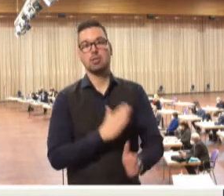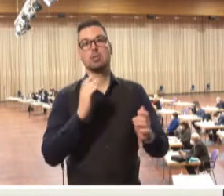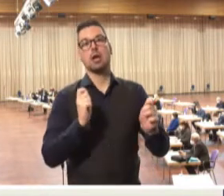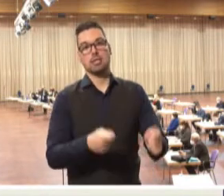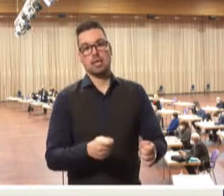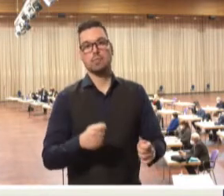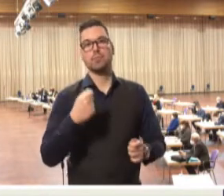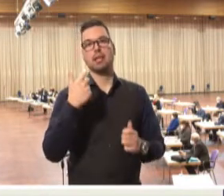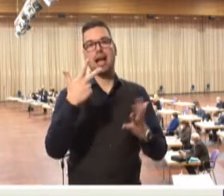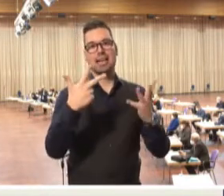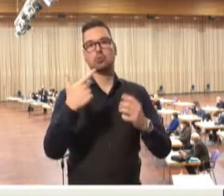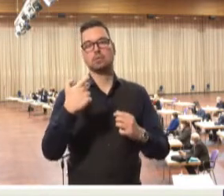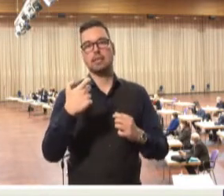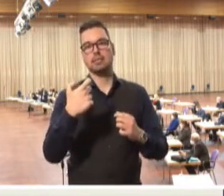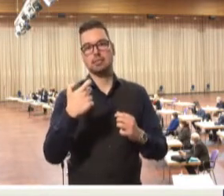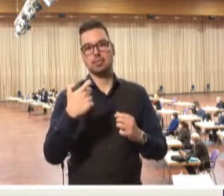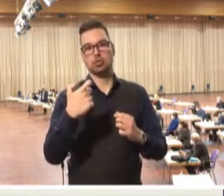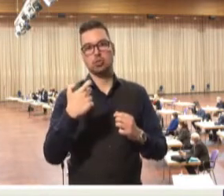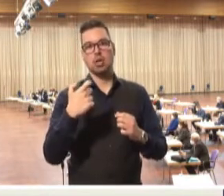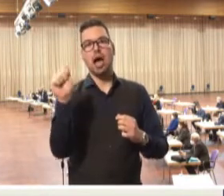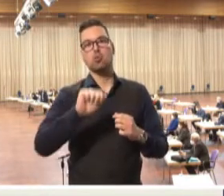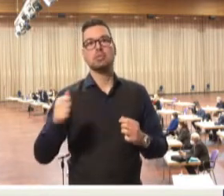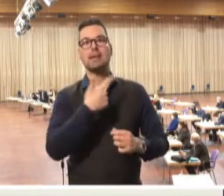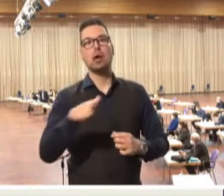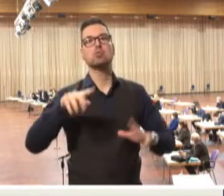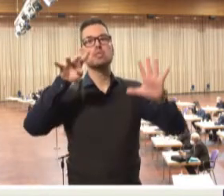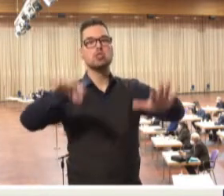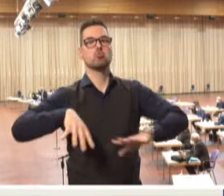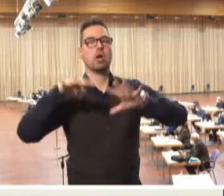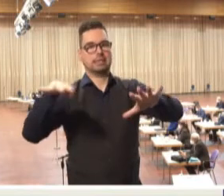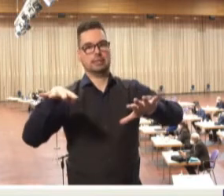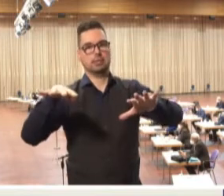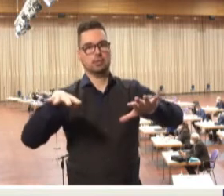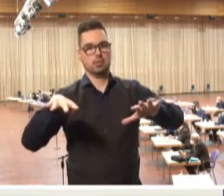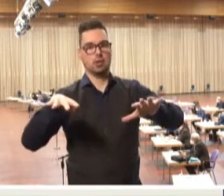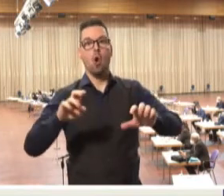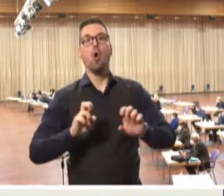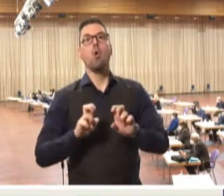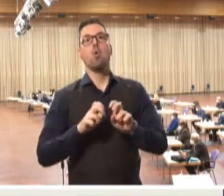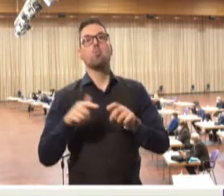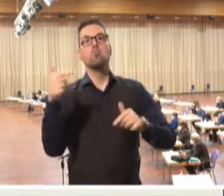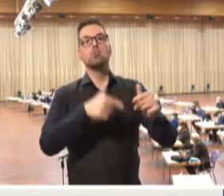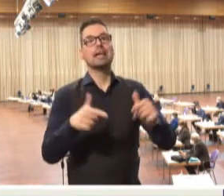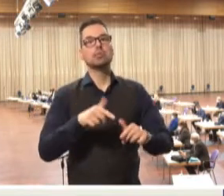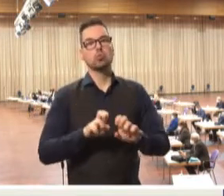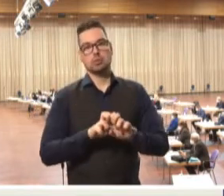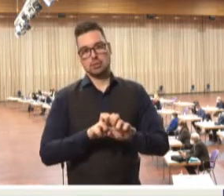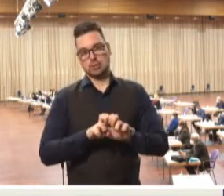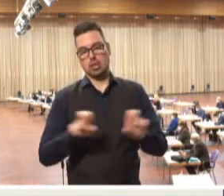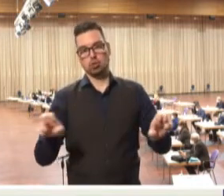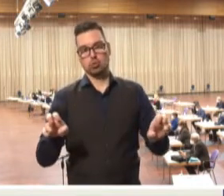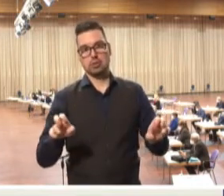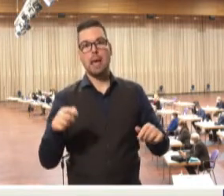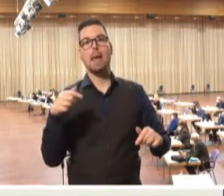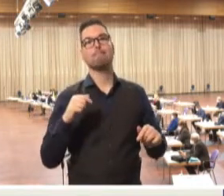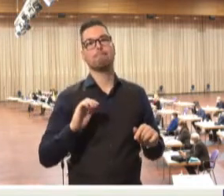am 28. August 2019 die Einsetzung eines Untersuchungsausschusses Missbrauchsfälle in der